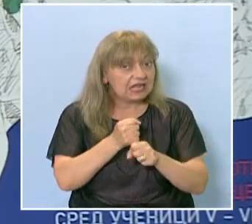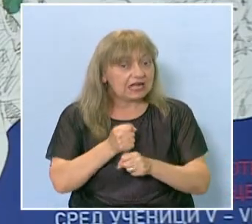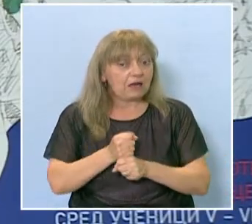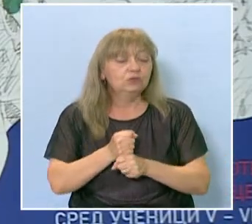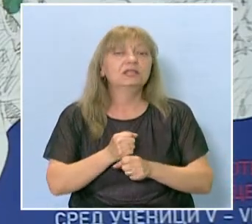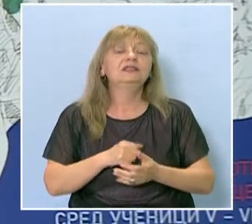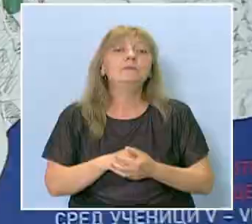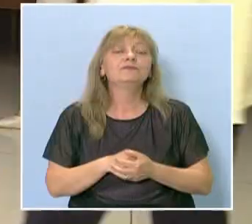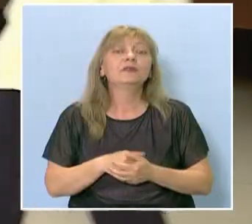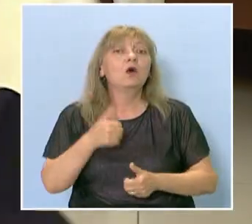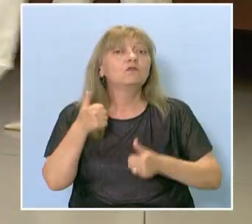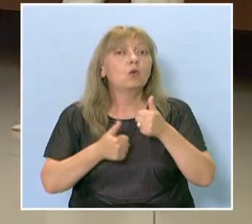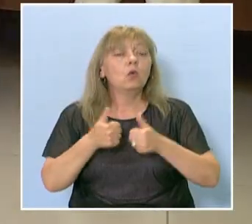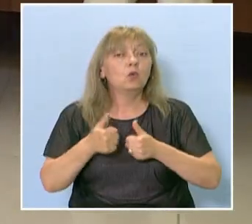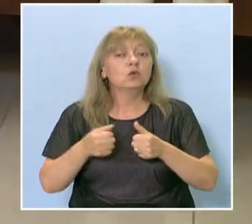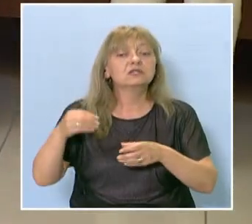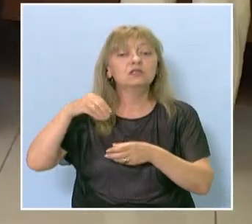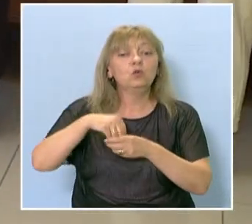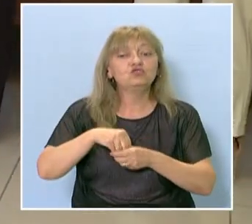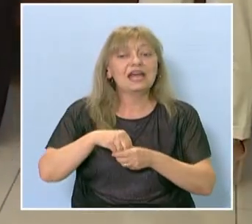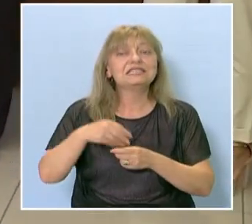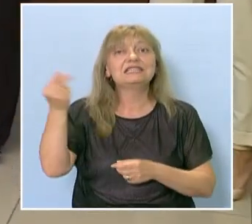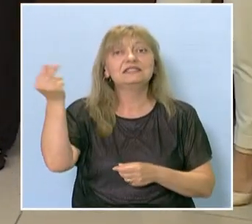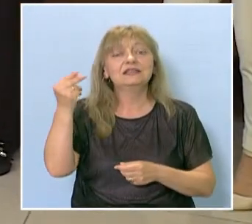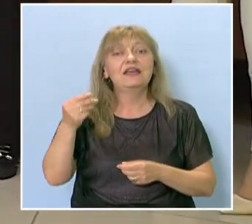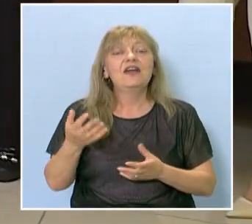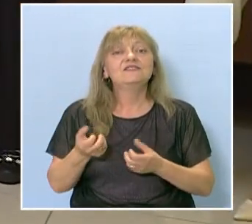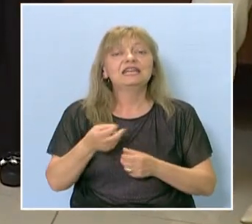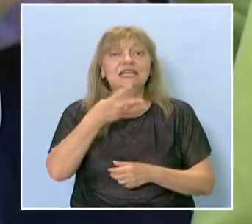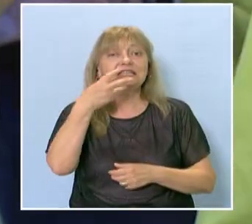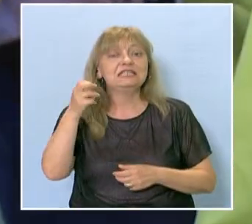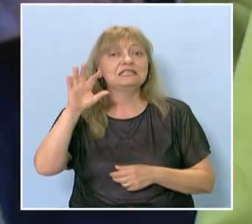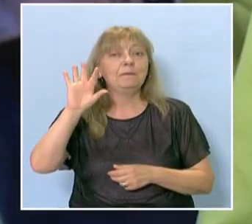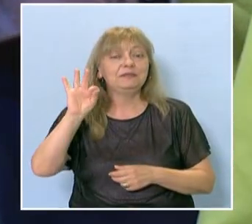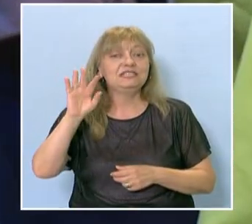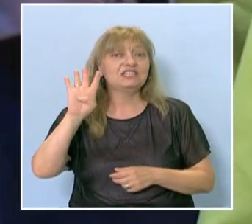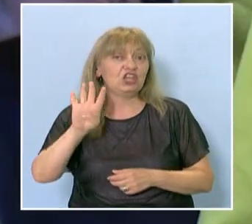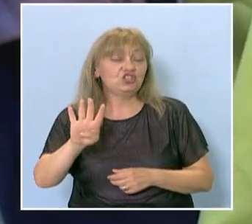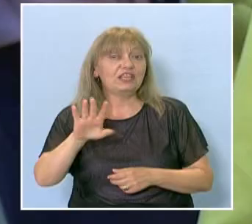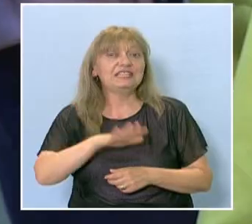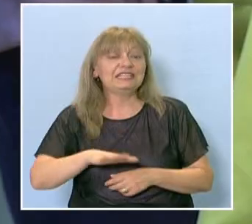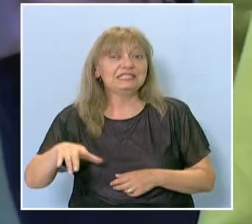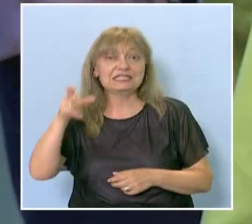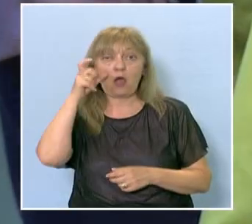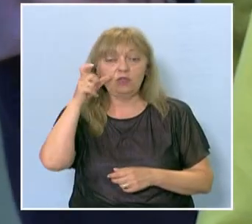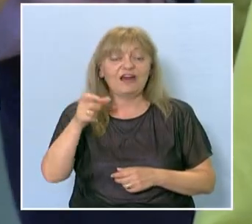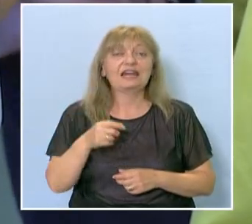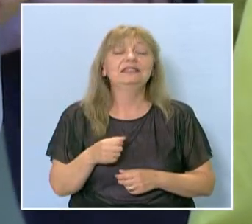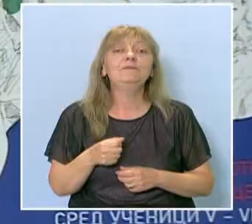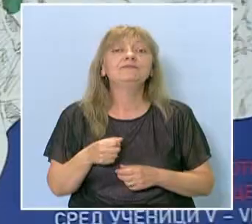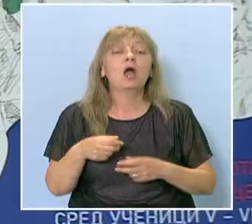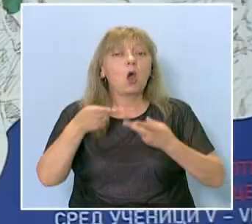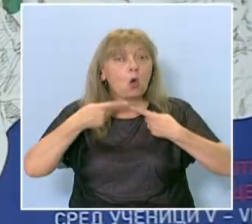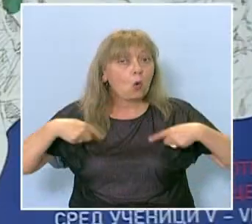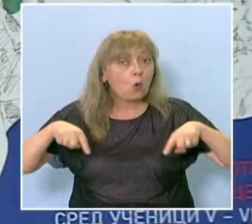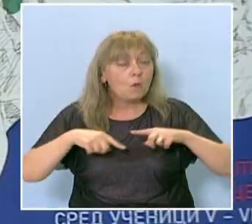В конкурса участие с рисунки взеха 354 деца от Варна. На журито беше много